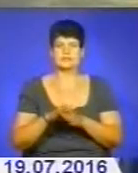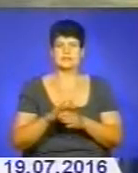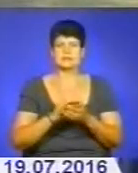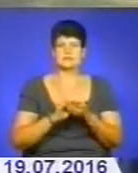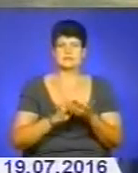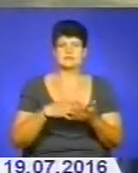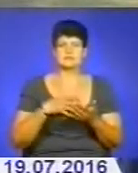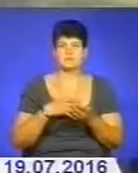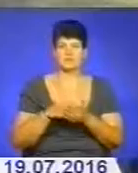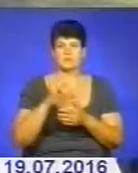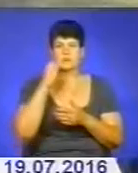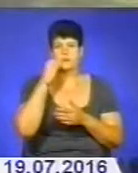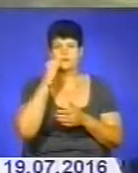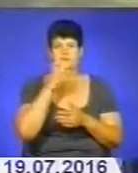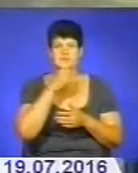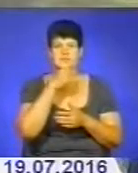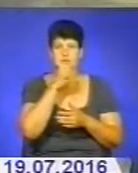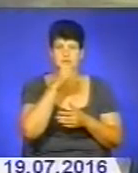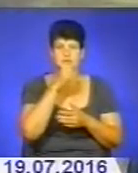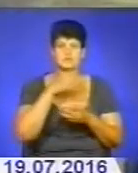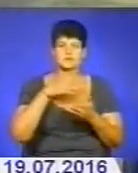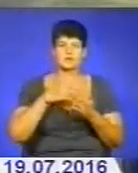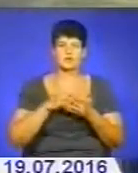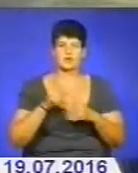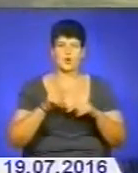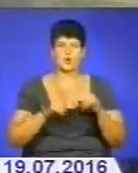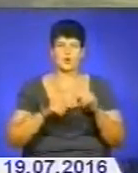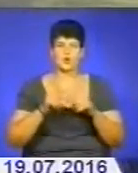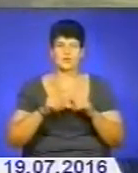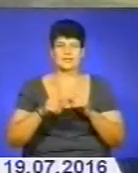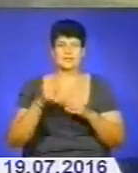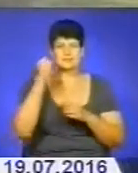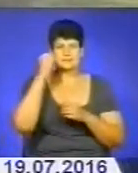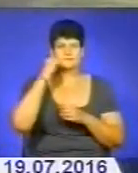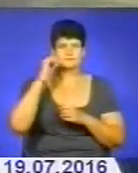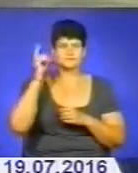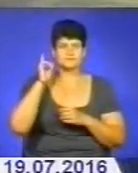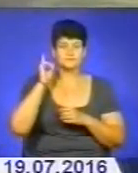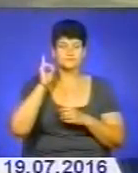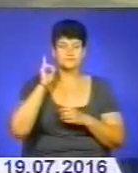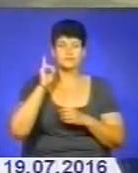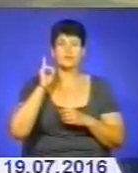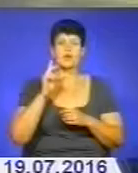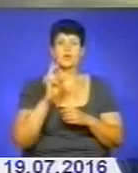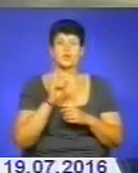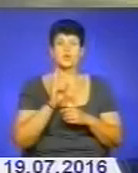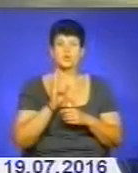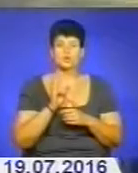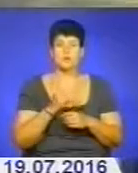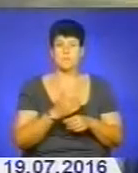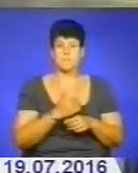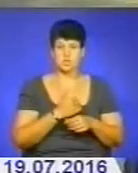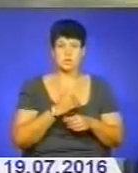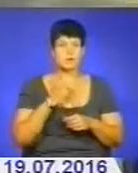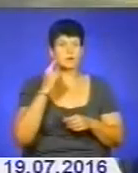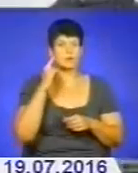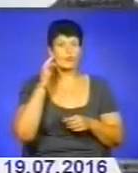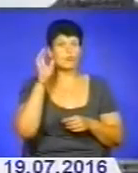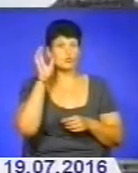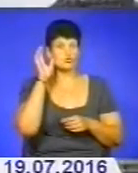є твори лемківської етнічної групи. І всі колективи, котрі приїдуть до нас, будуть